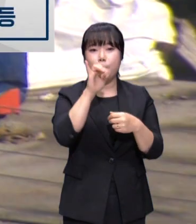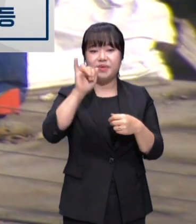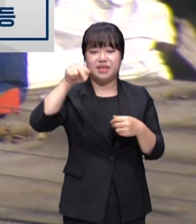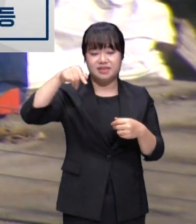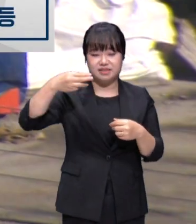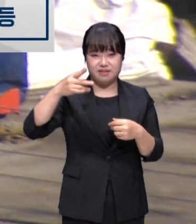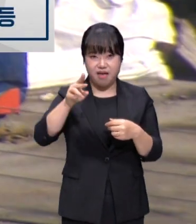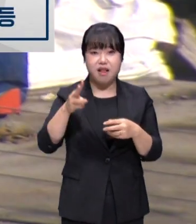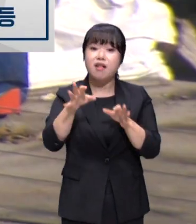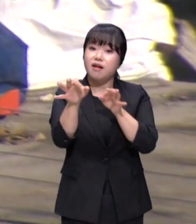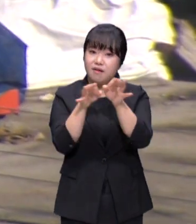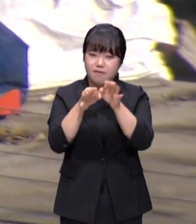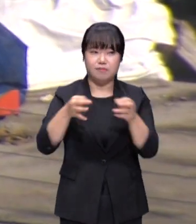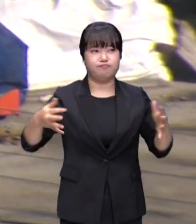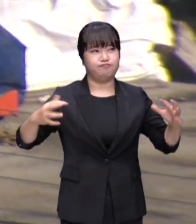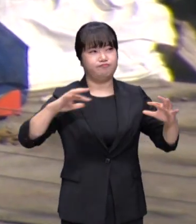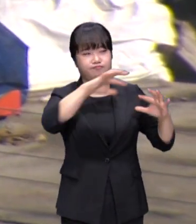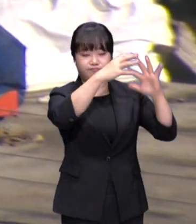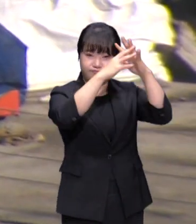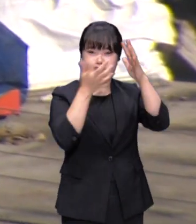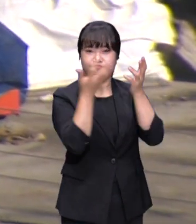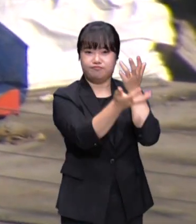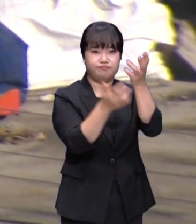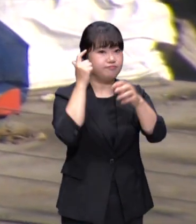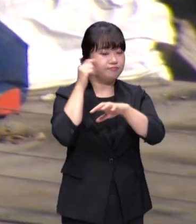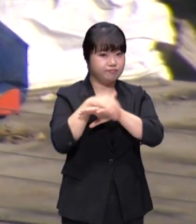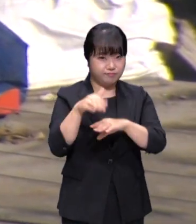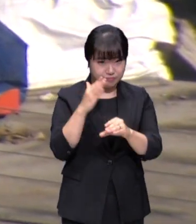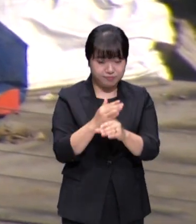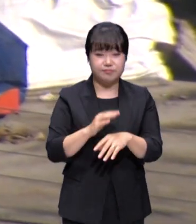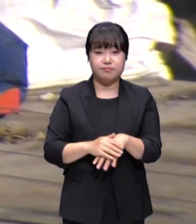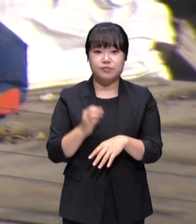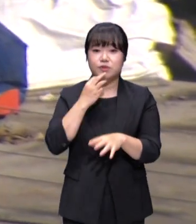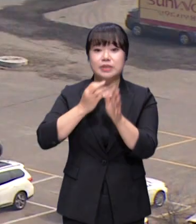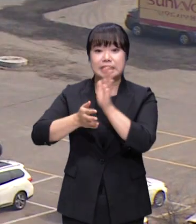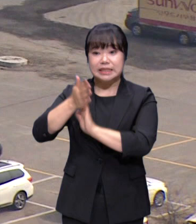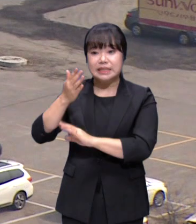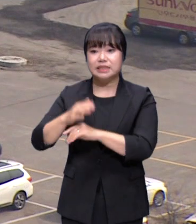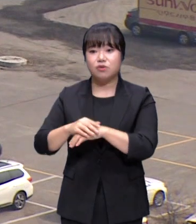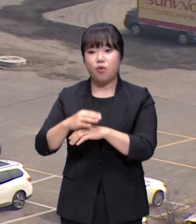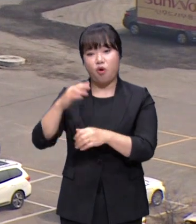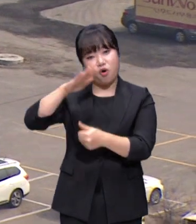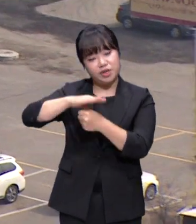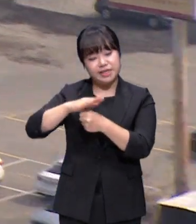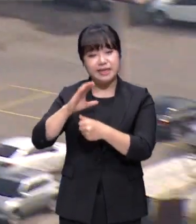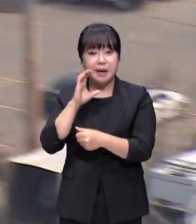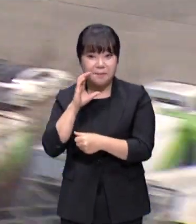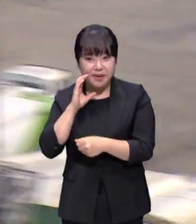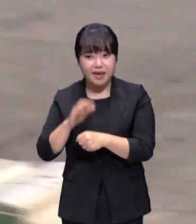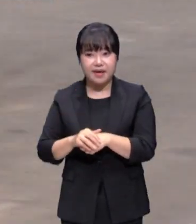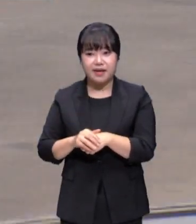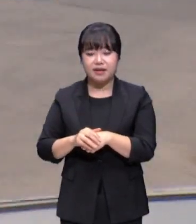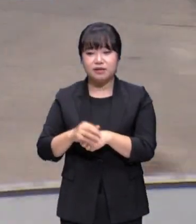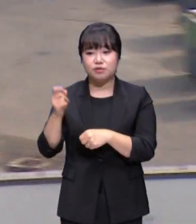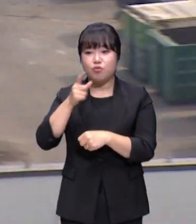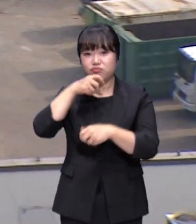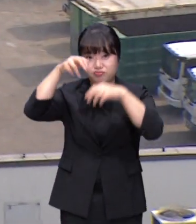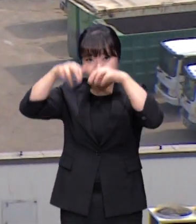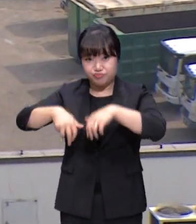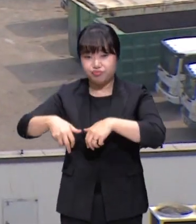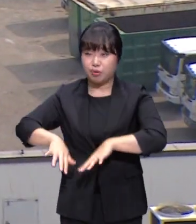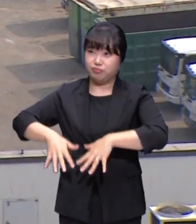쇼핑센터 등이 들어섭니다. 복합 공공청사와 서울형 키즈카페, 중랑천 친수공간 등